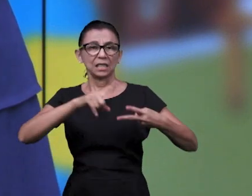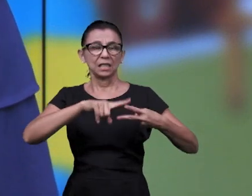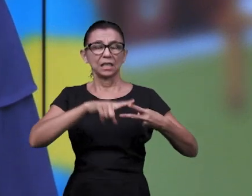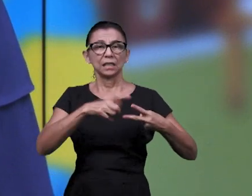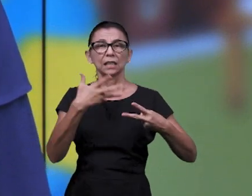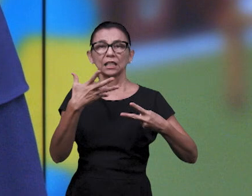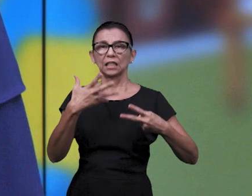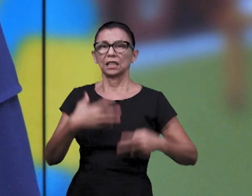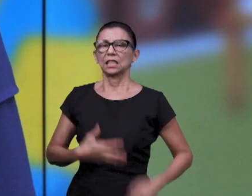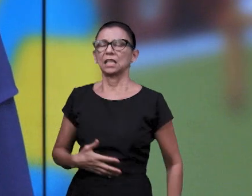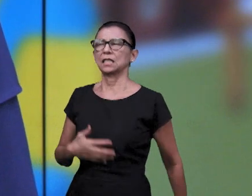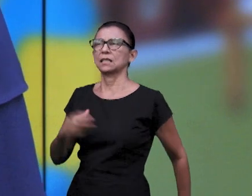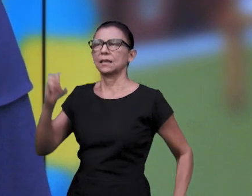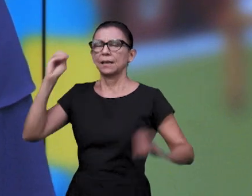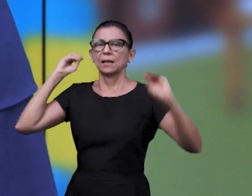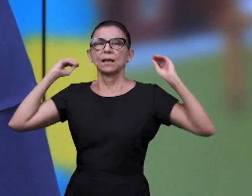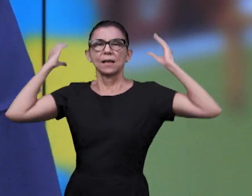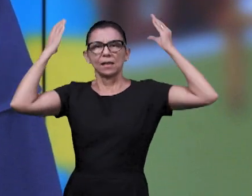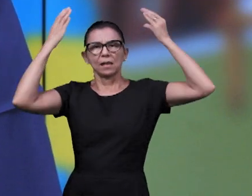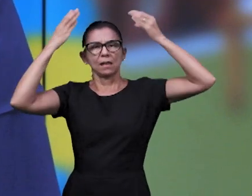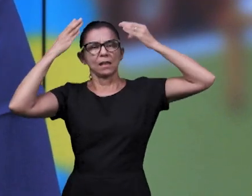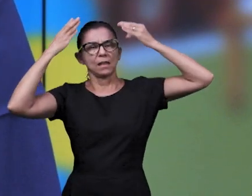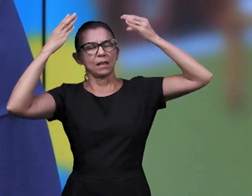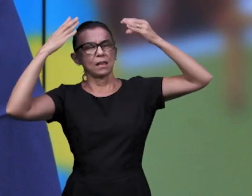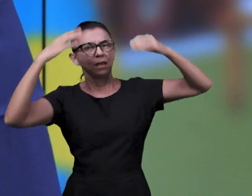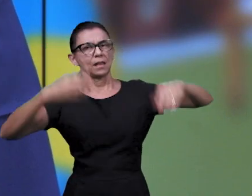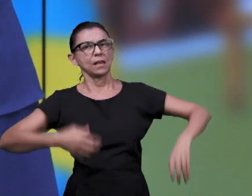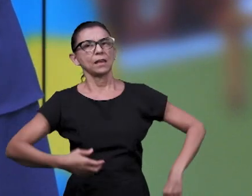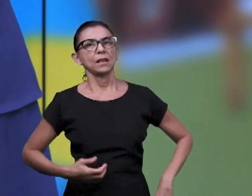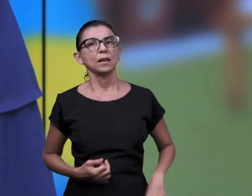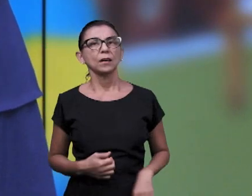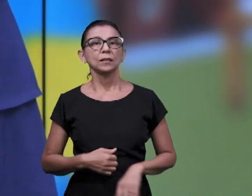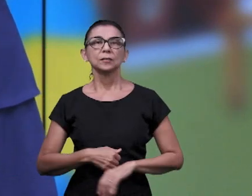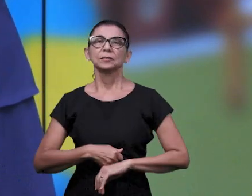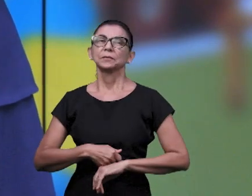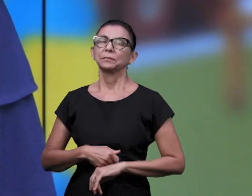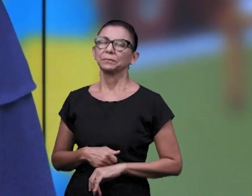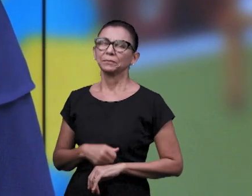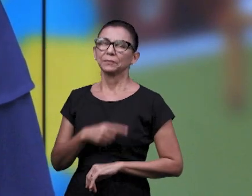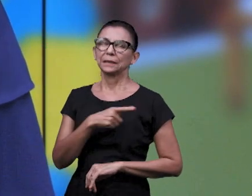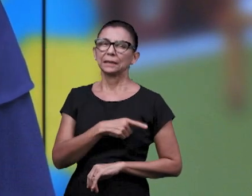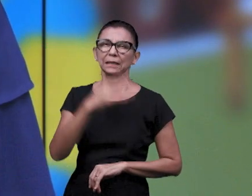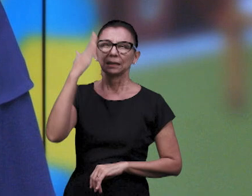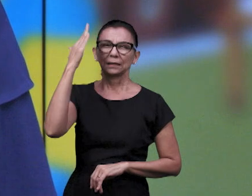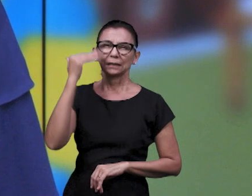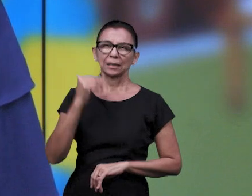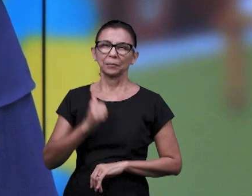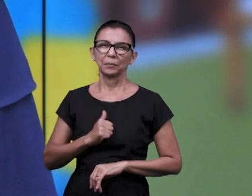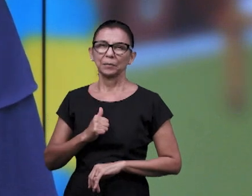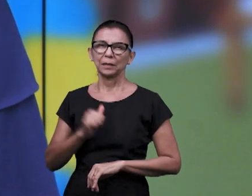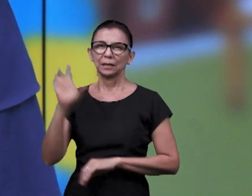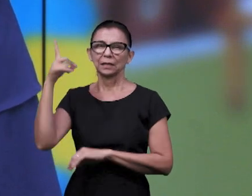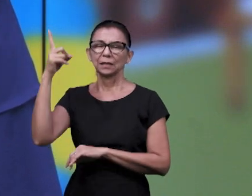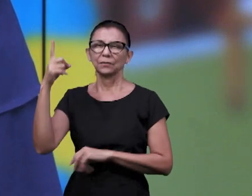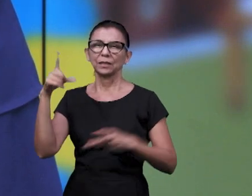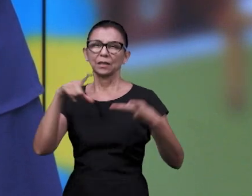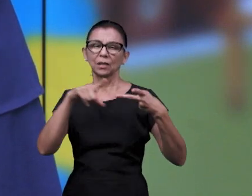être roi, mais savait que son père avait déjà choisi son frère Salomon pour régner.